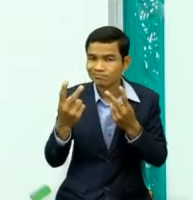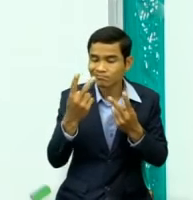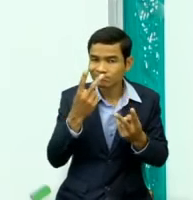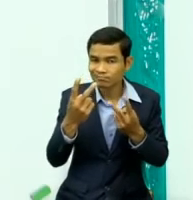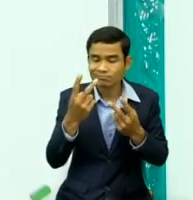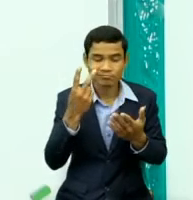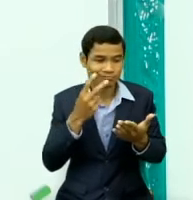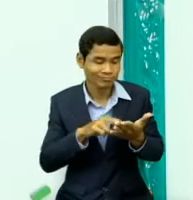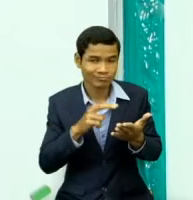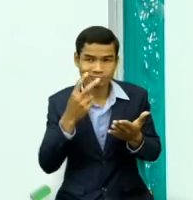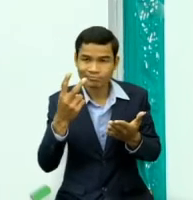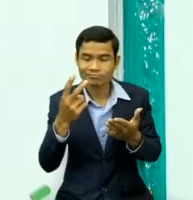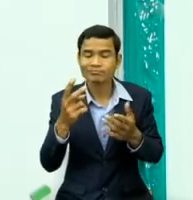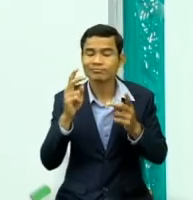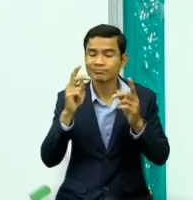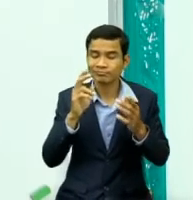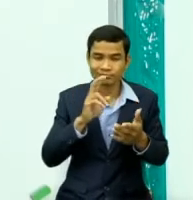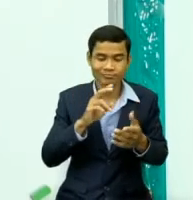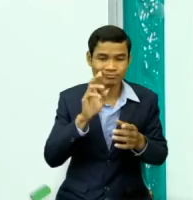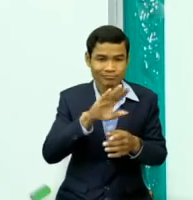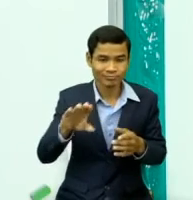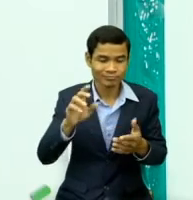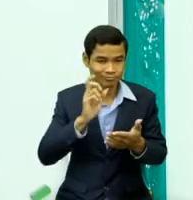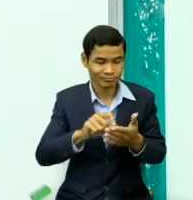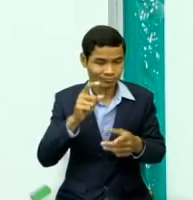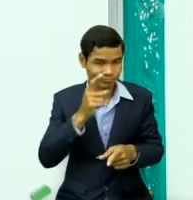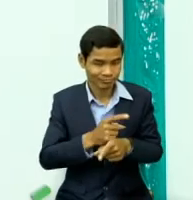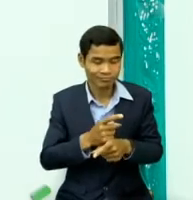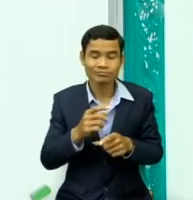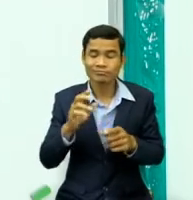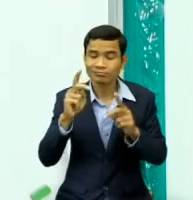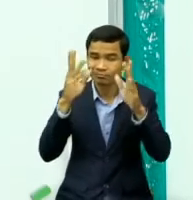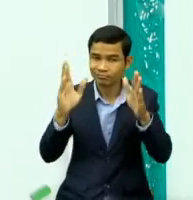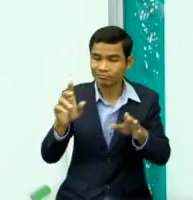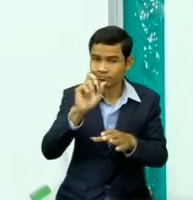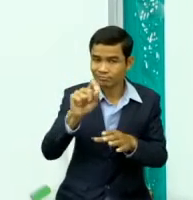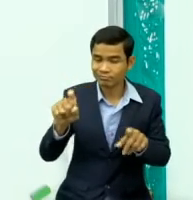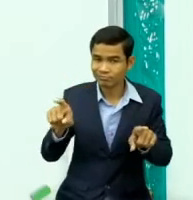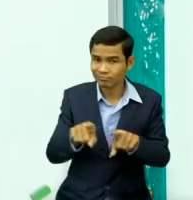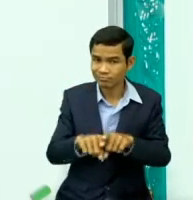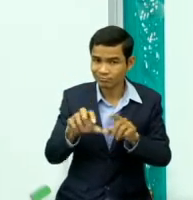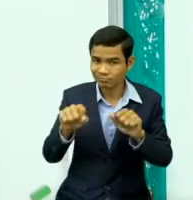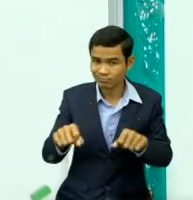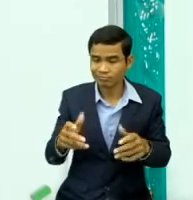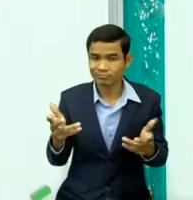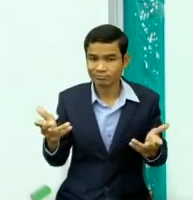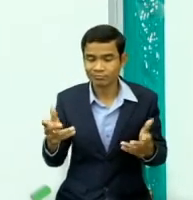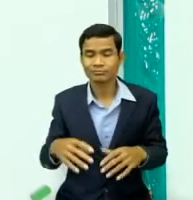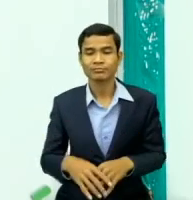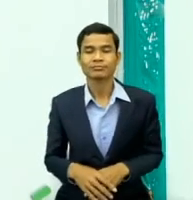mũi khía ta cá sơ sơ rồi bỏ cốn hơi nè cừu được cái đá được tế chà